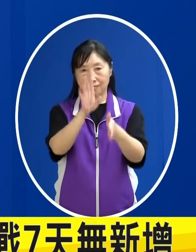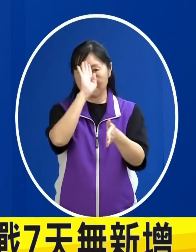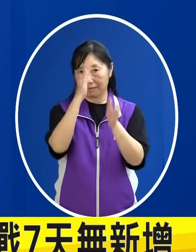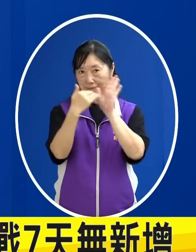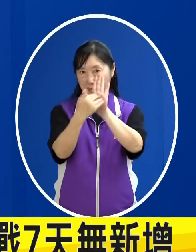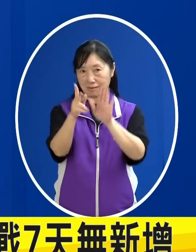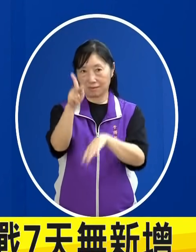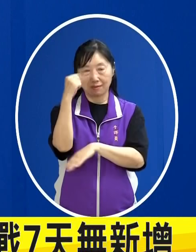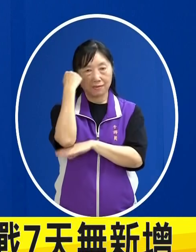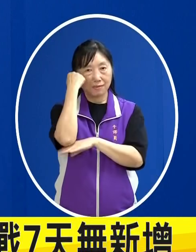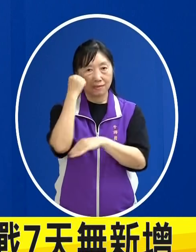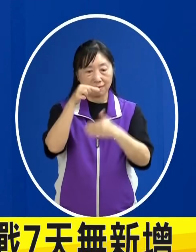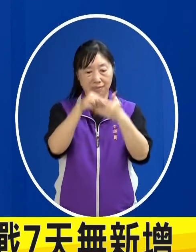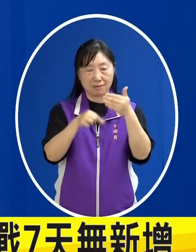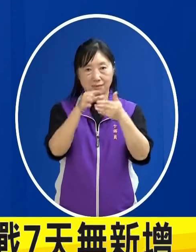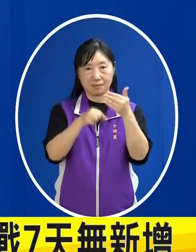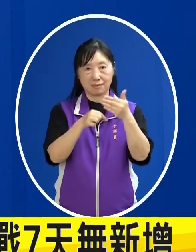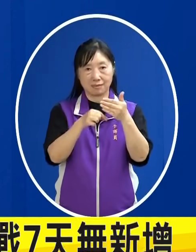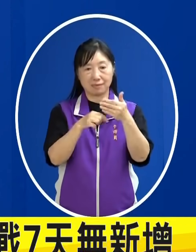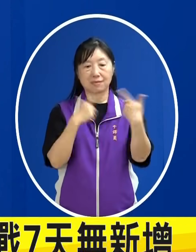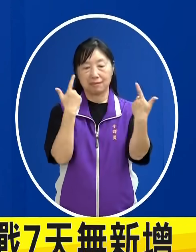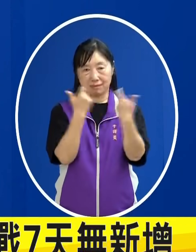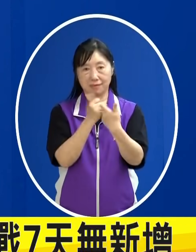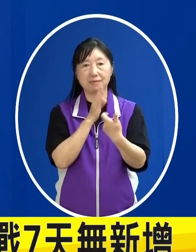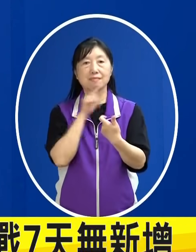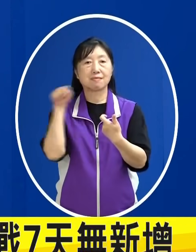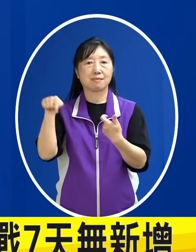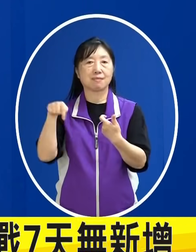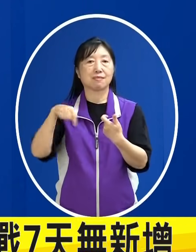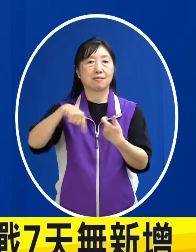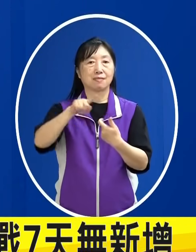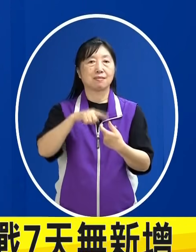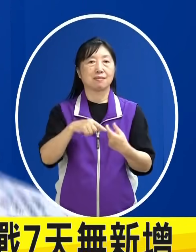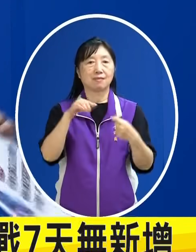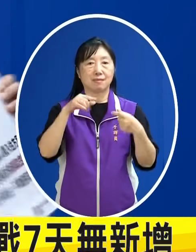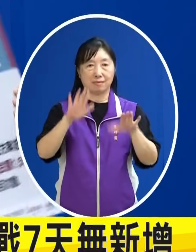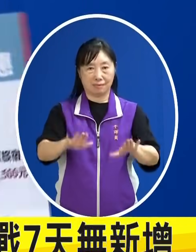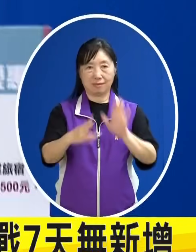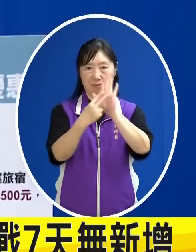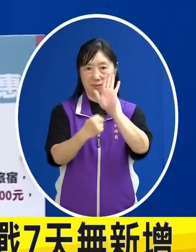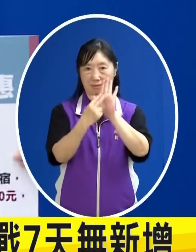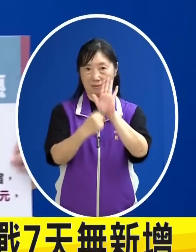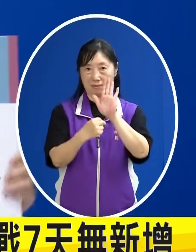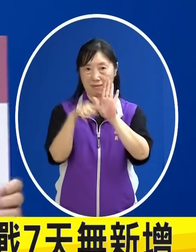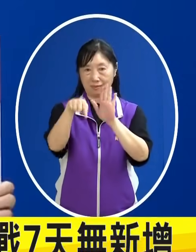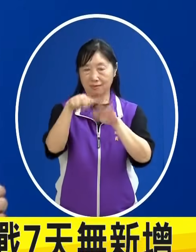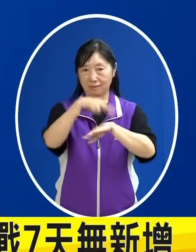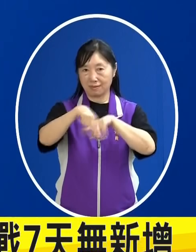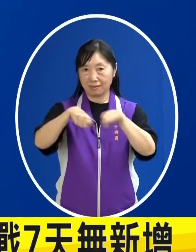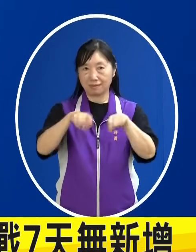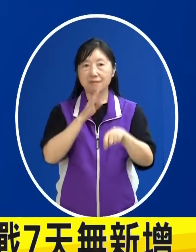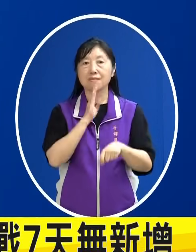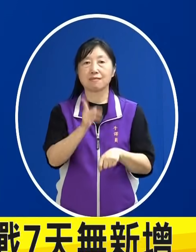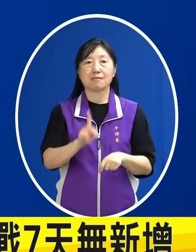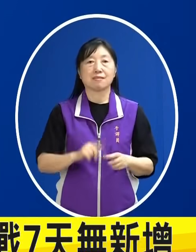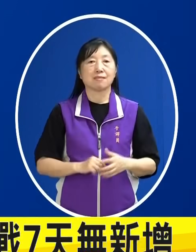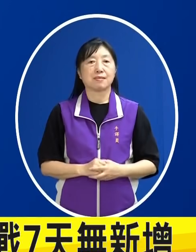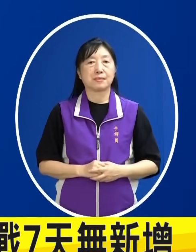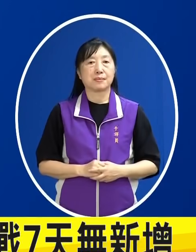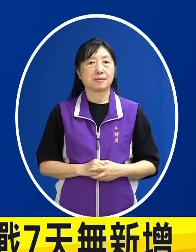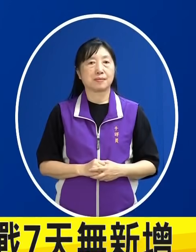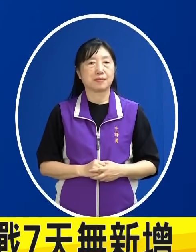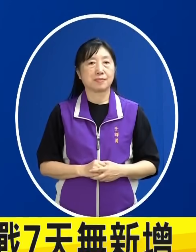实施的要点的适用对象。那我简要来说明一下这个措施就